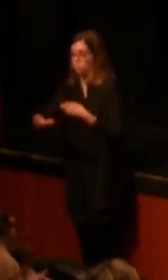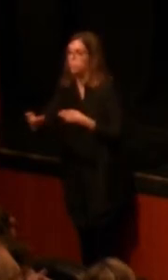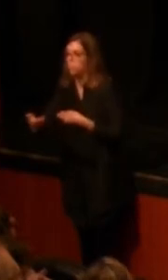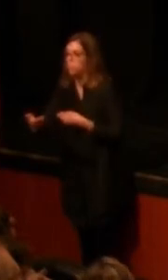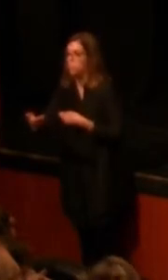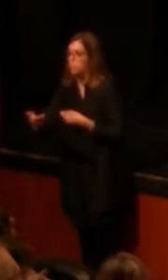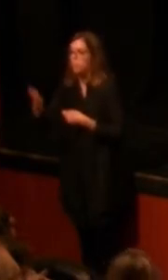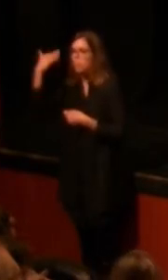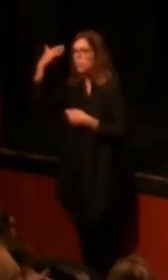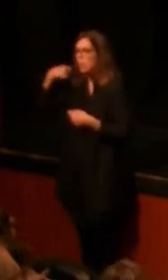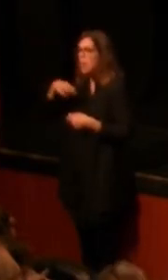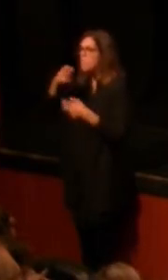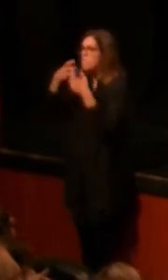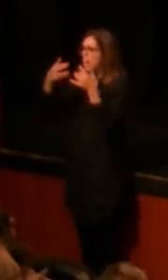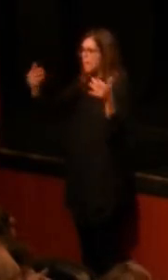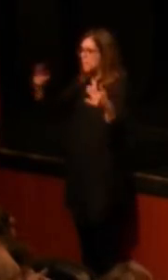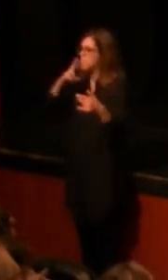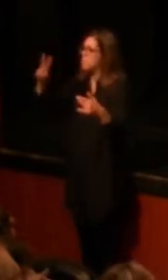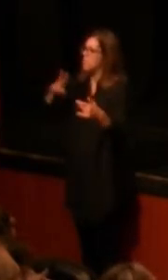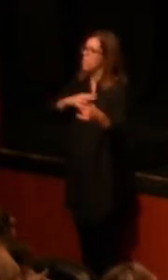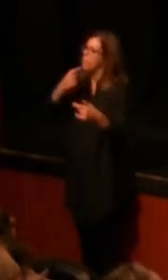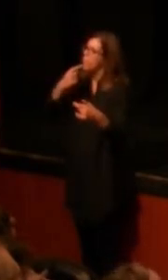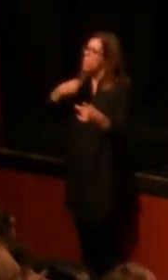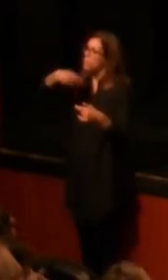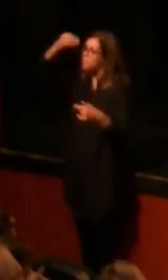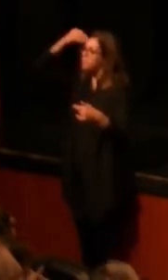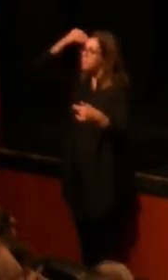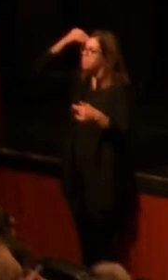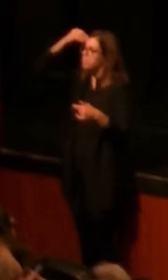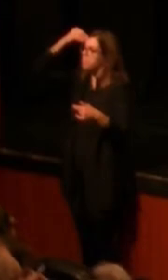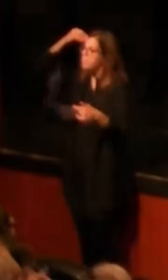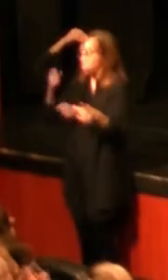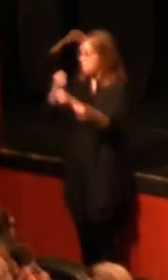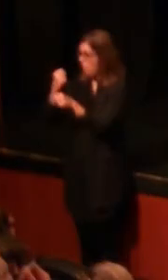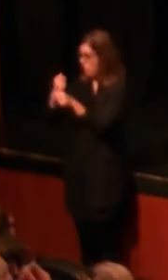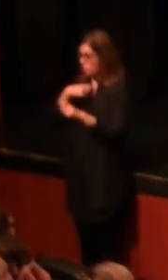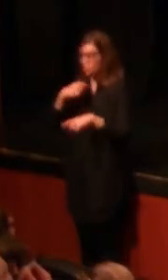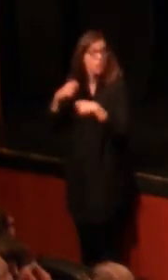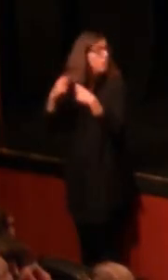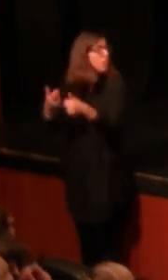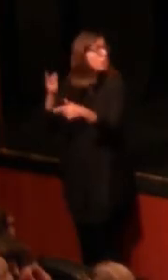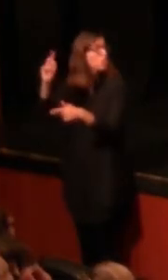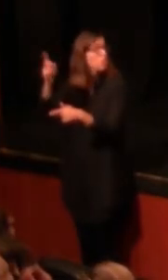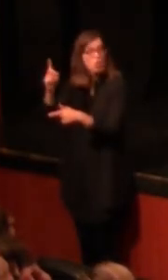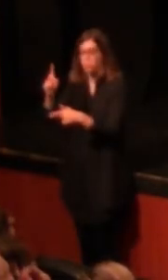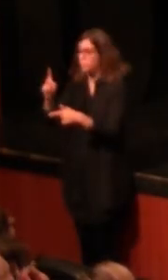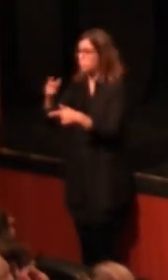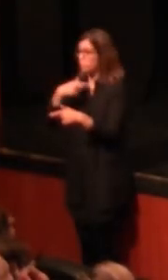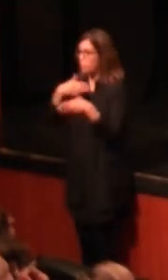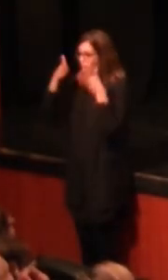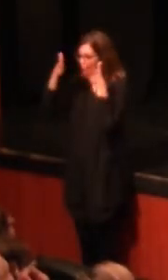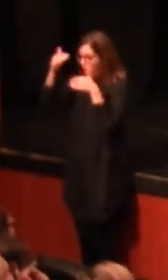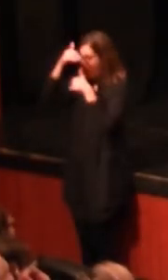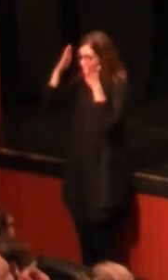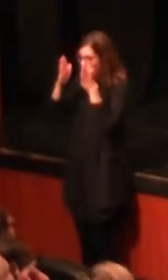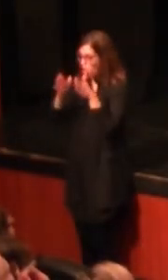agradar molt la frase, creiem que la vida de les persones no pot anar a concurs. Nosaltres atenem a les persones.